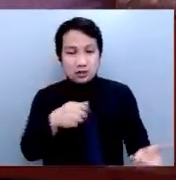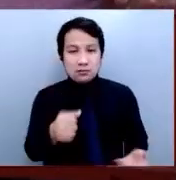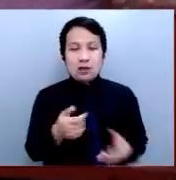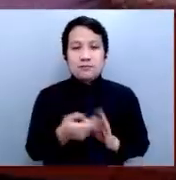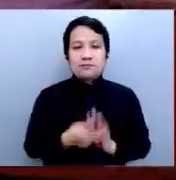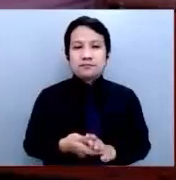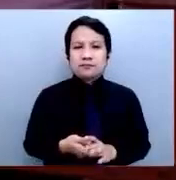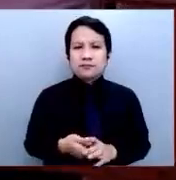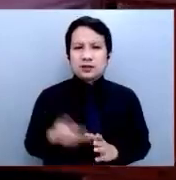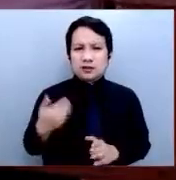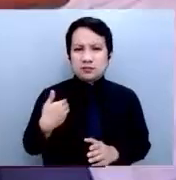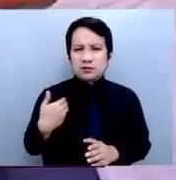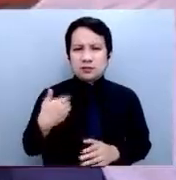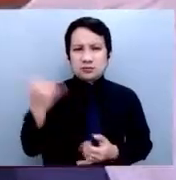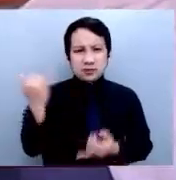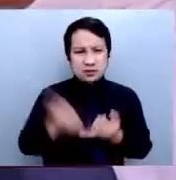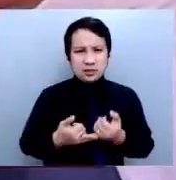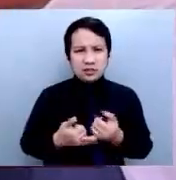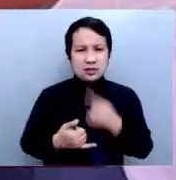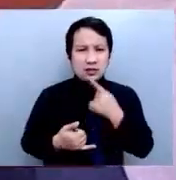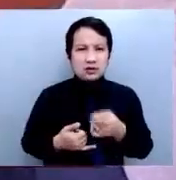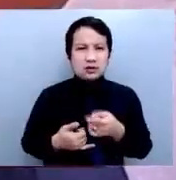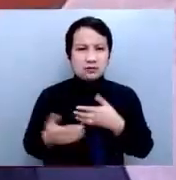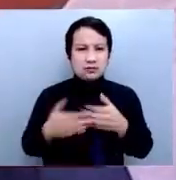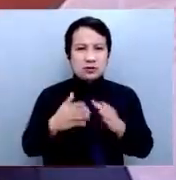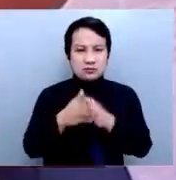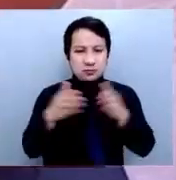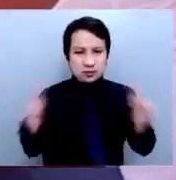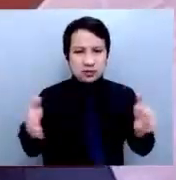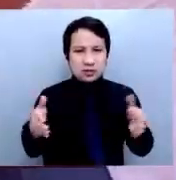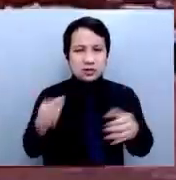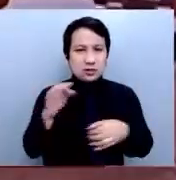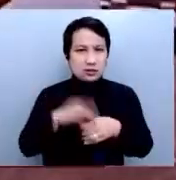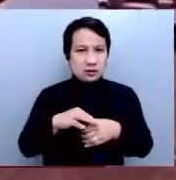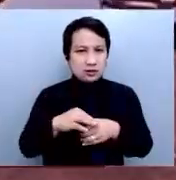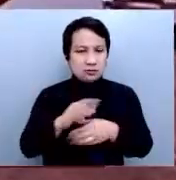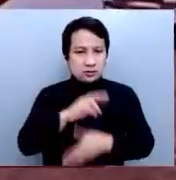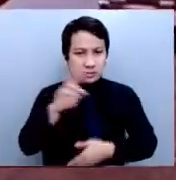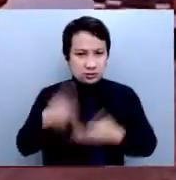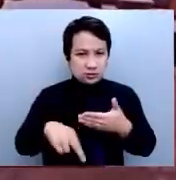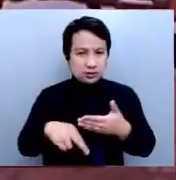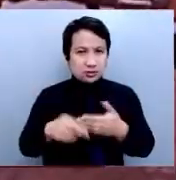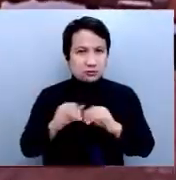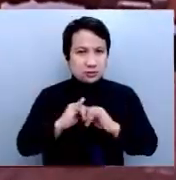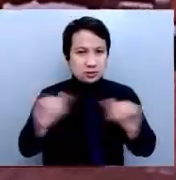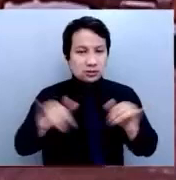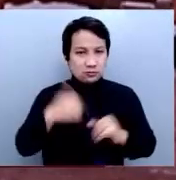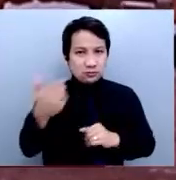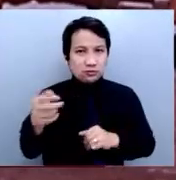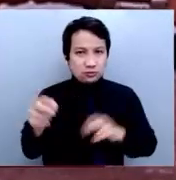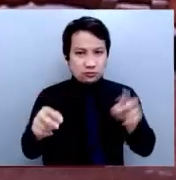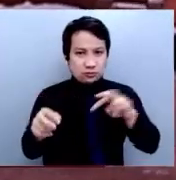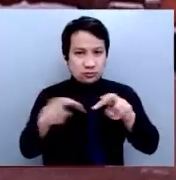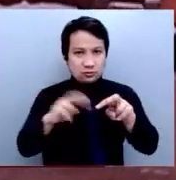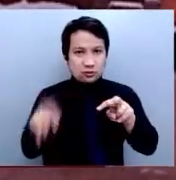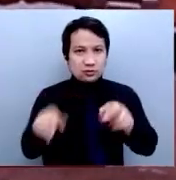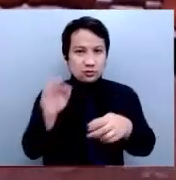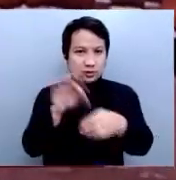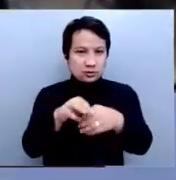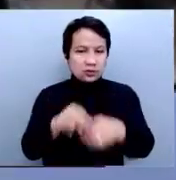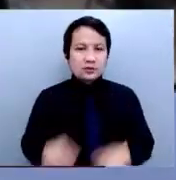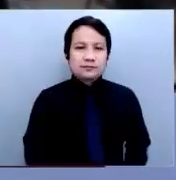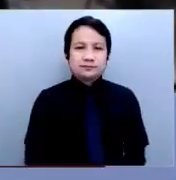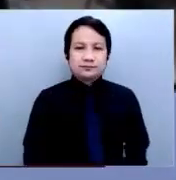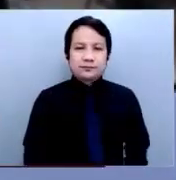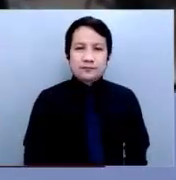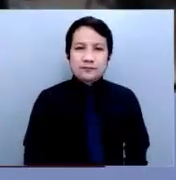pa naman daw huli ang lahat dahil malaki ang epekto ng magiging resulta ng parating na 2022 elections. To get out of